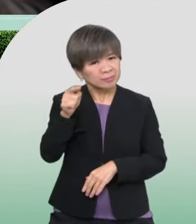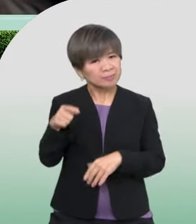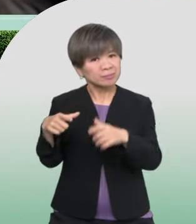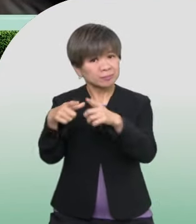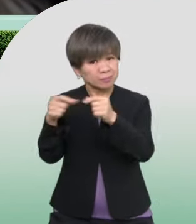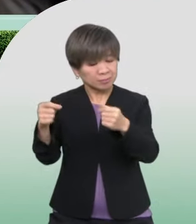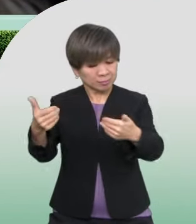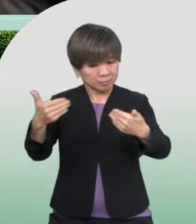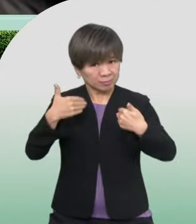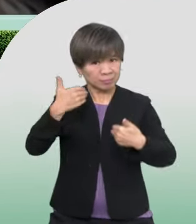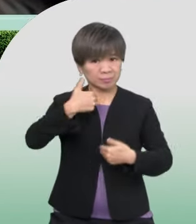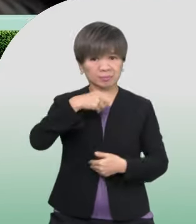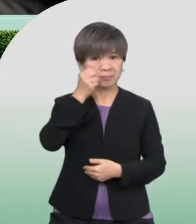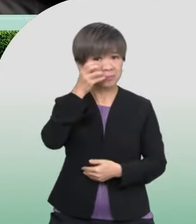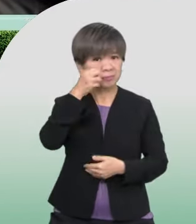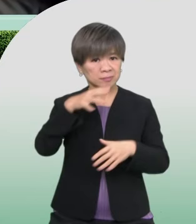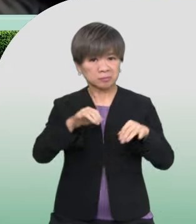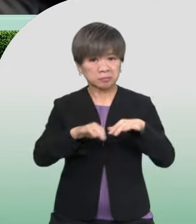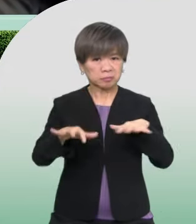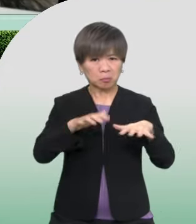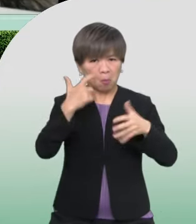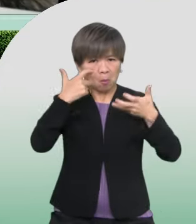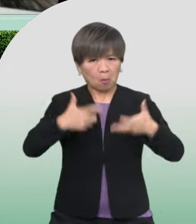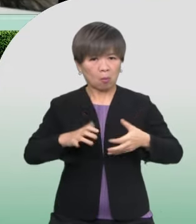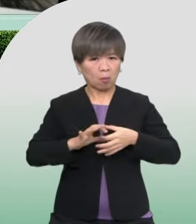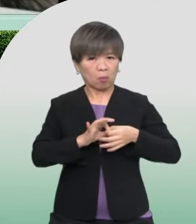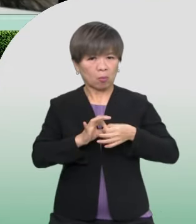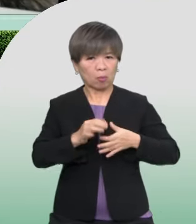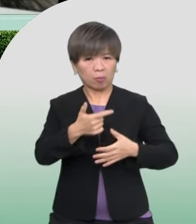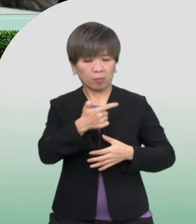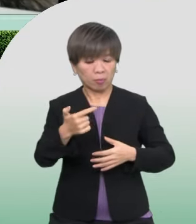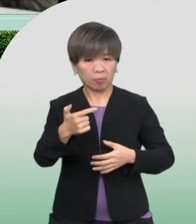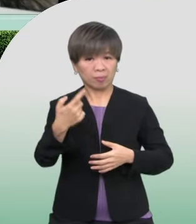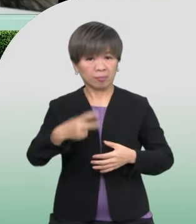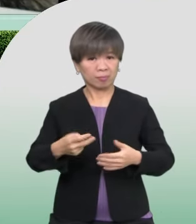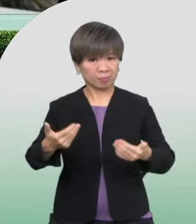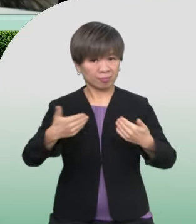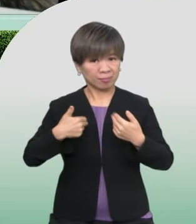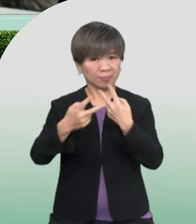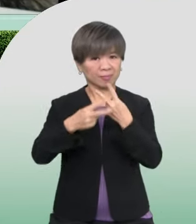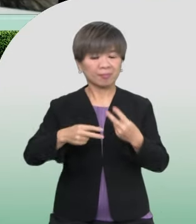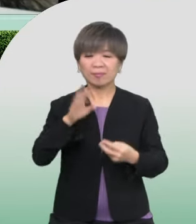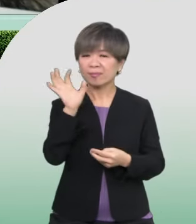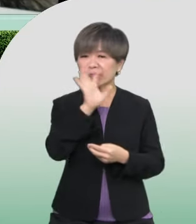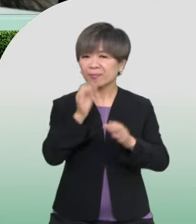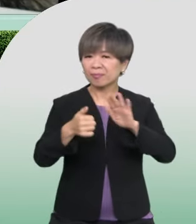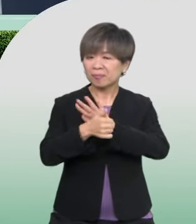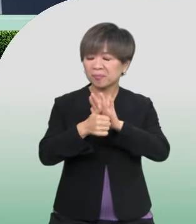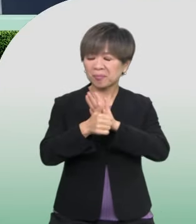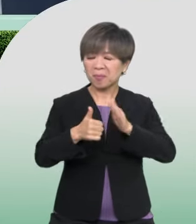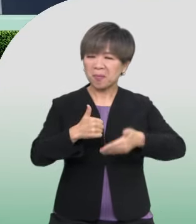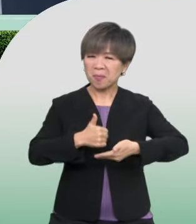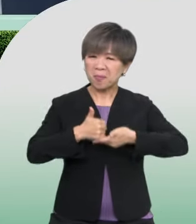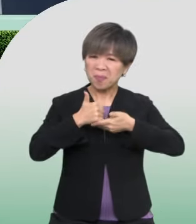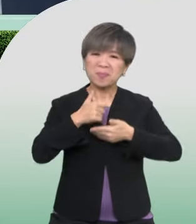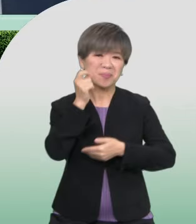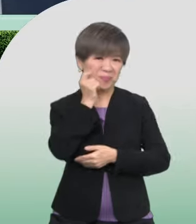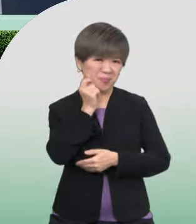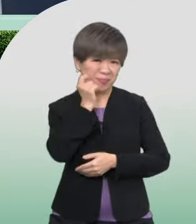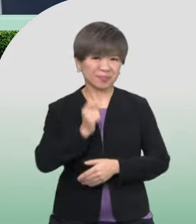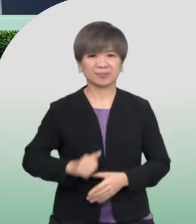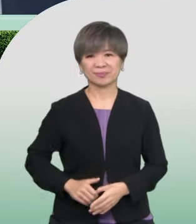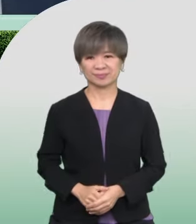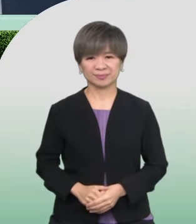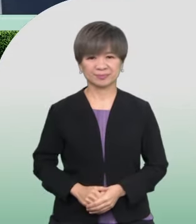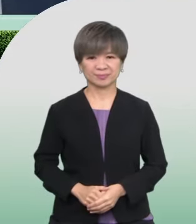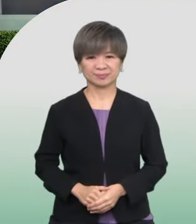同时，今年系感受到日本当地对法令太地图系怎么关心，还有对客家。金歌演出，每怎么倾